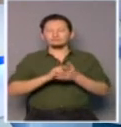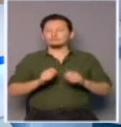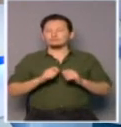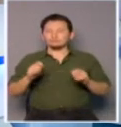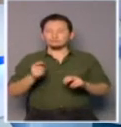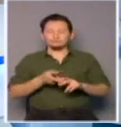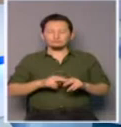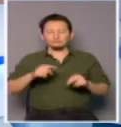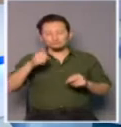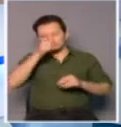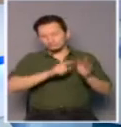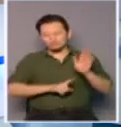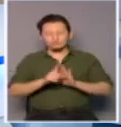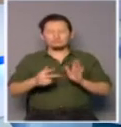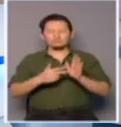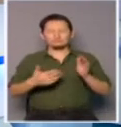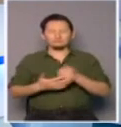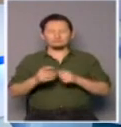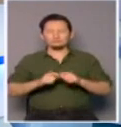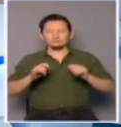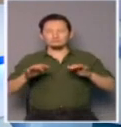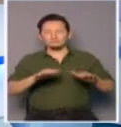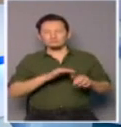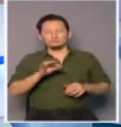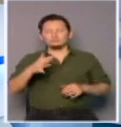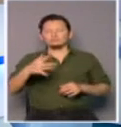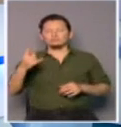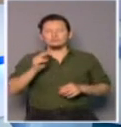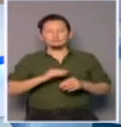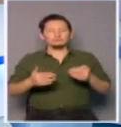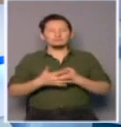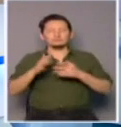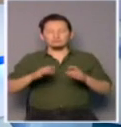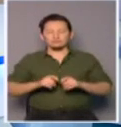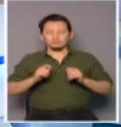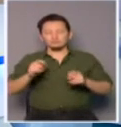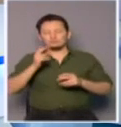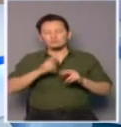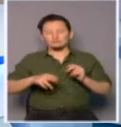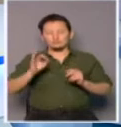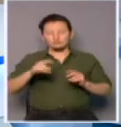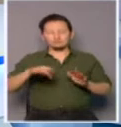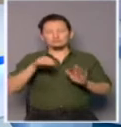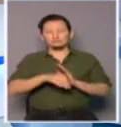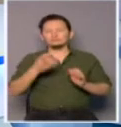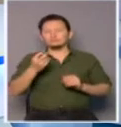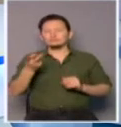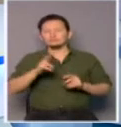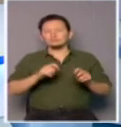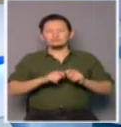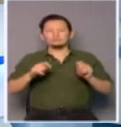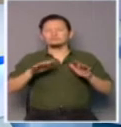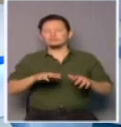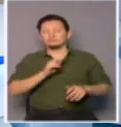С начала года построено 8 новых объектов, создано 51 рабочее место. До конца октября будут введены еще 2 объекта, где